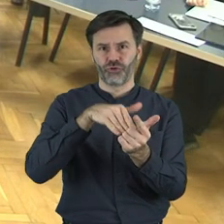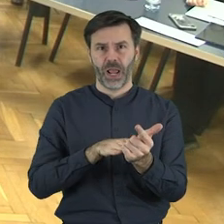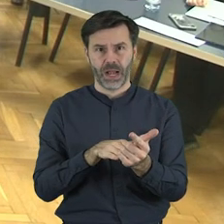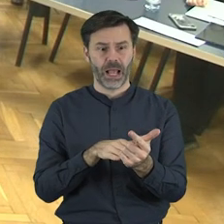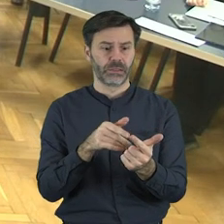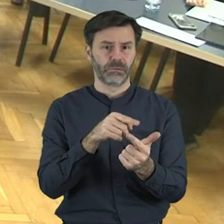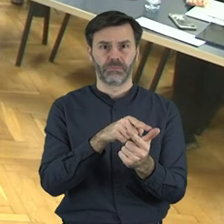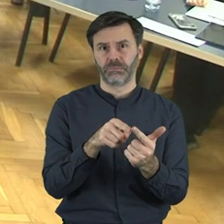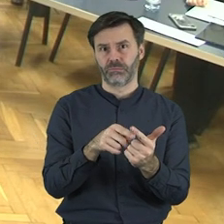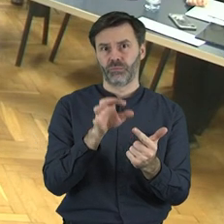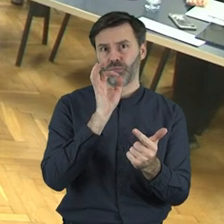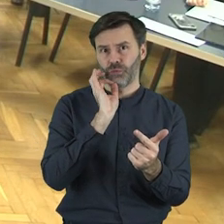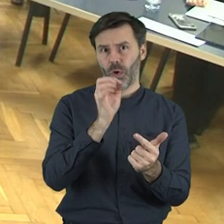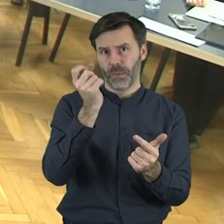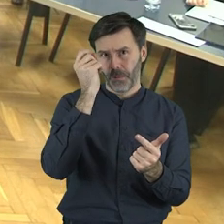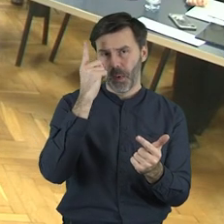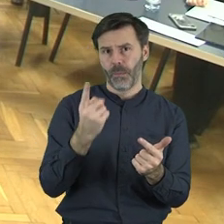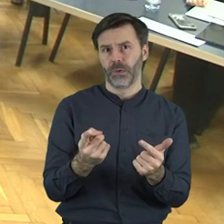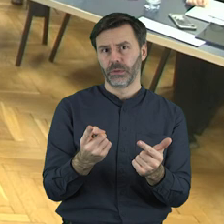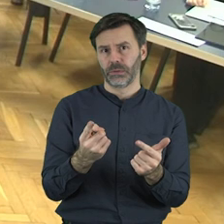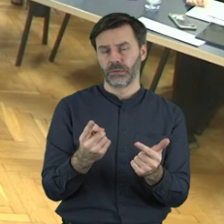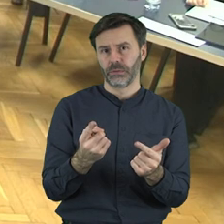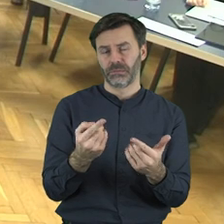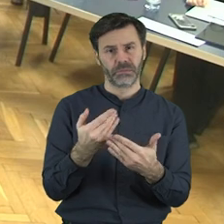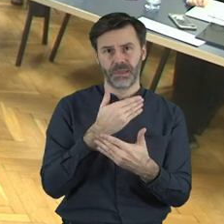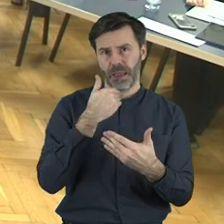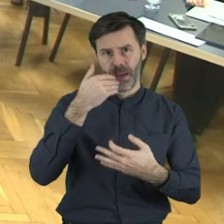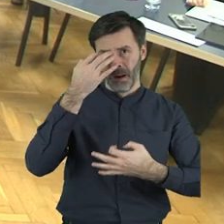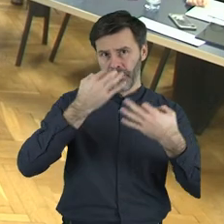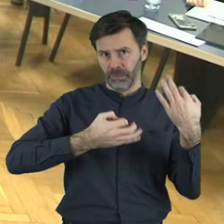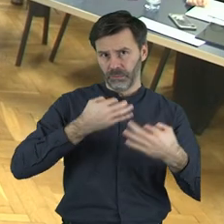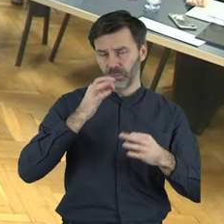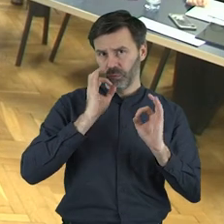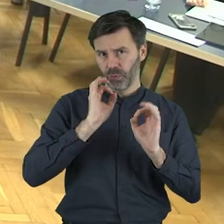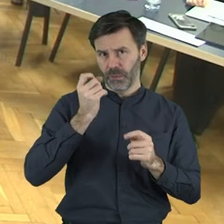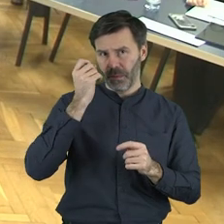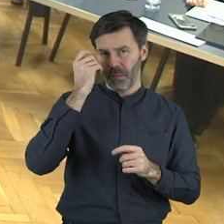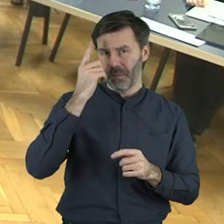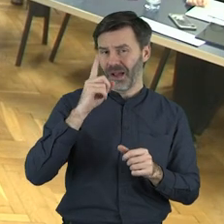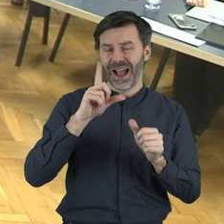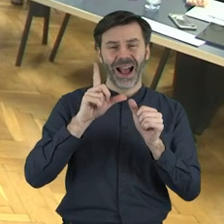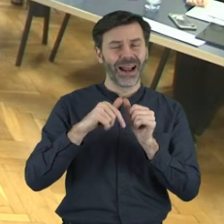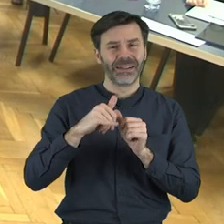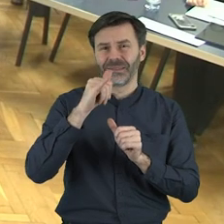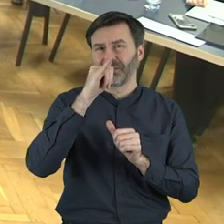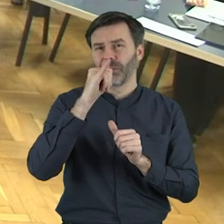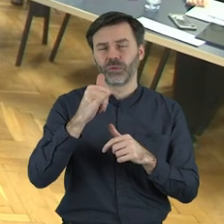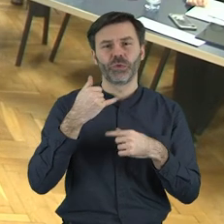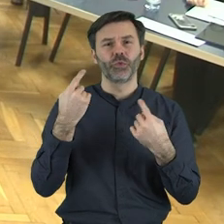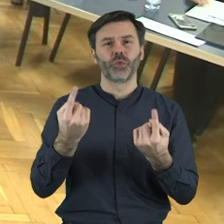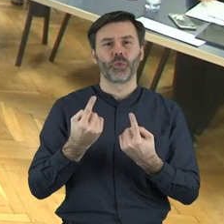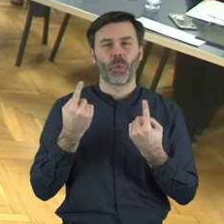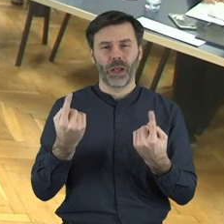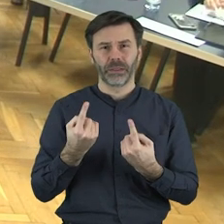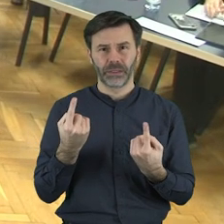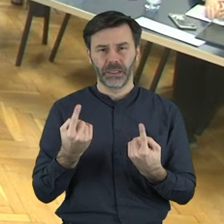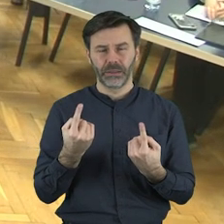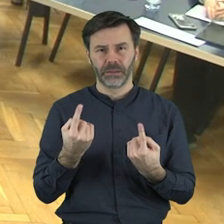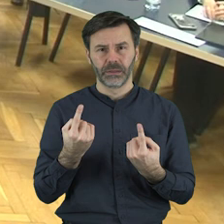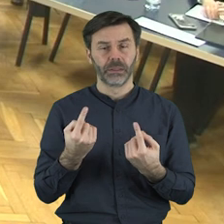wątpliwości, ale nie może być takiej sytuacji, w której zmiany organizacyjne wprowadzone w pewnym chaosie doprowadzą